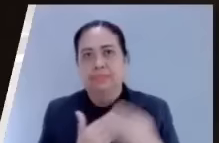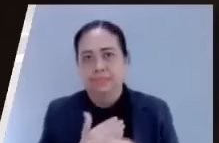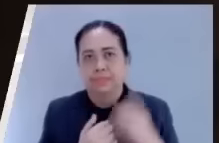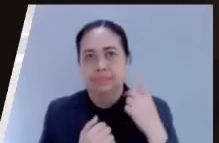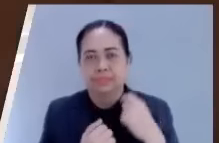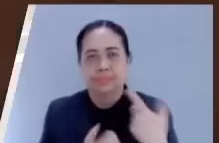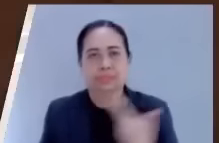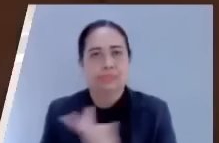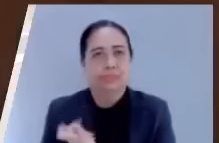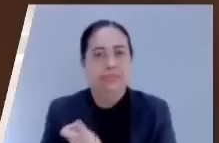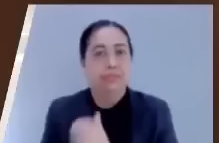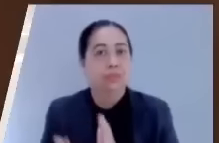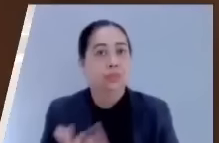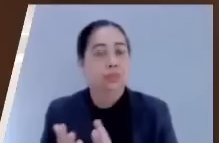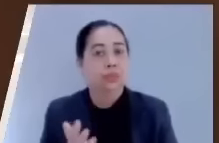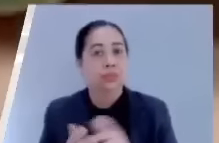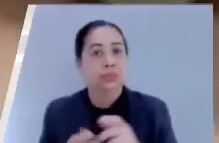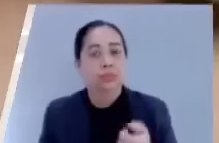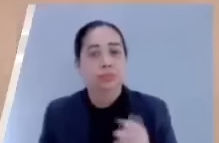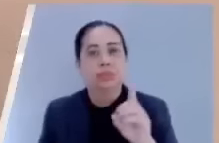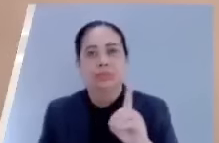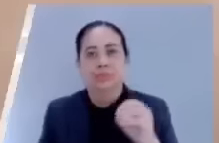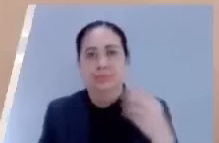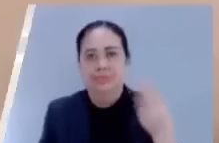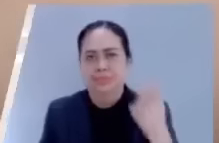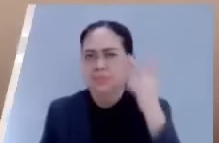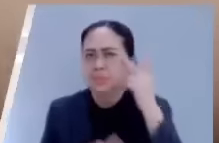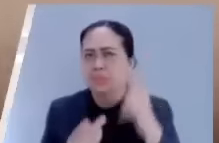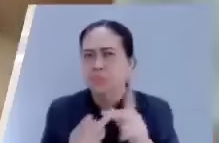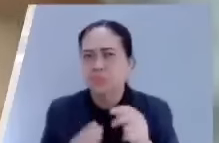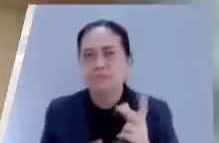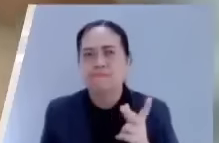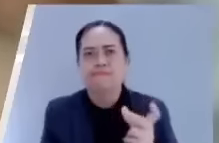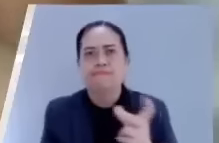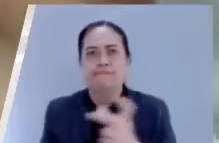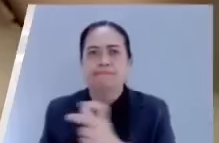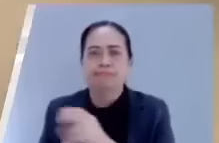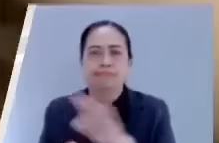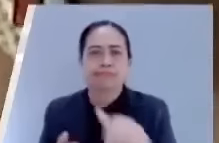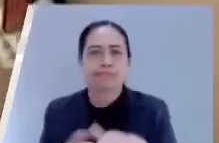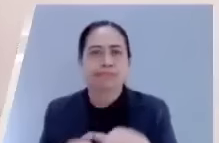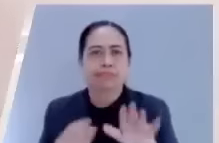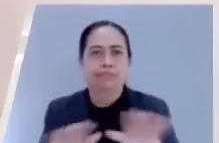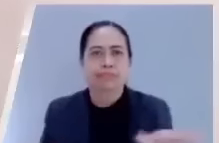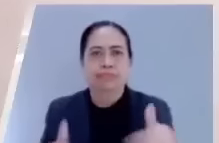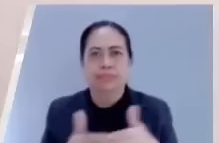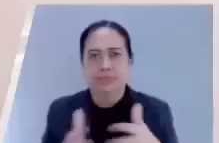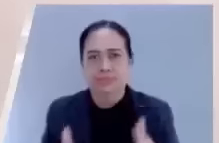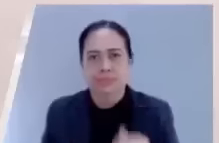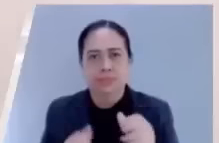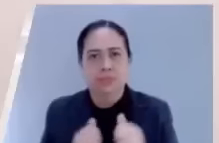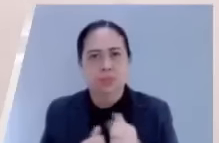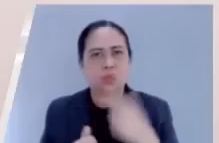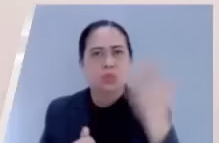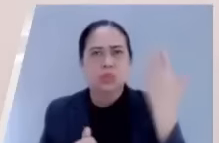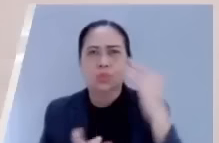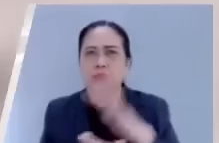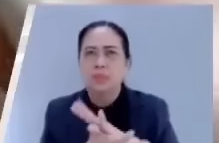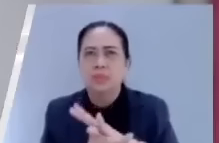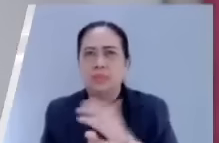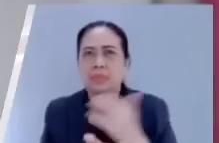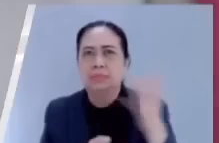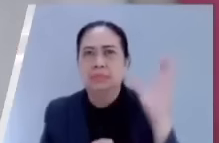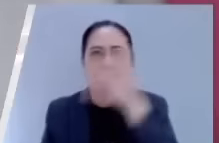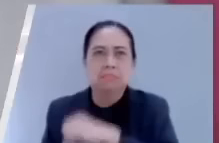eskwela ng Department of Health. Layunin po nito na mabakunahan ang mga estudyante na hindi nakatanggap ng bakuna, lalong-lalo na noong panahon